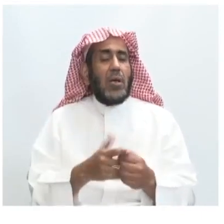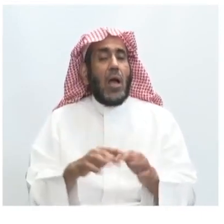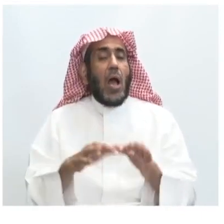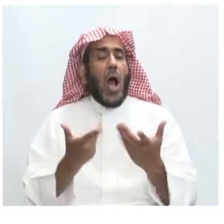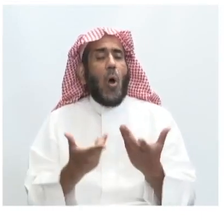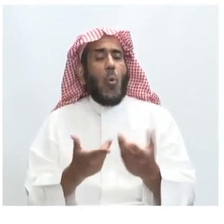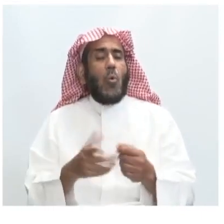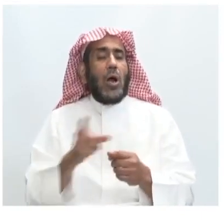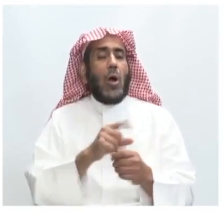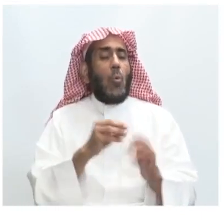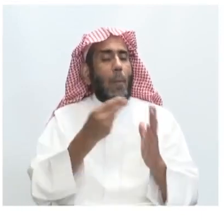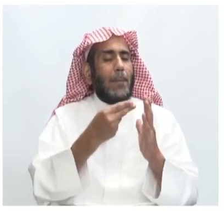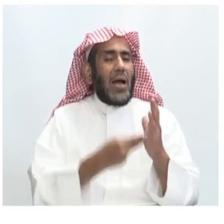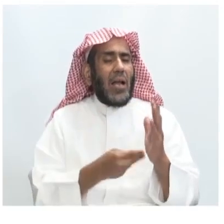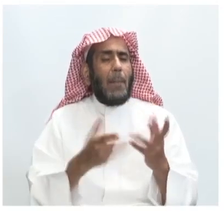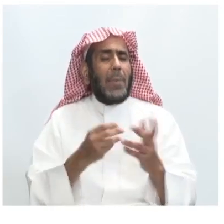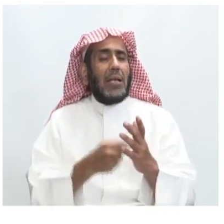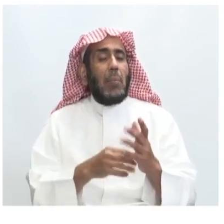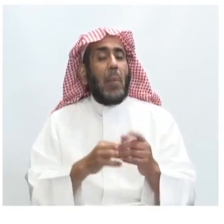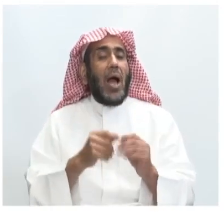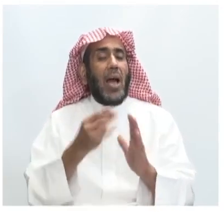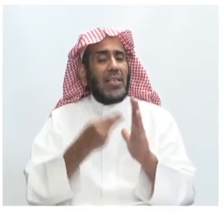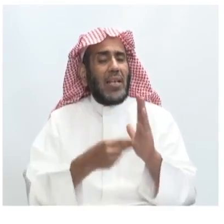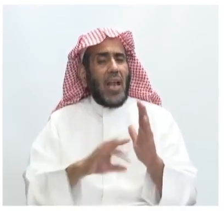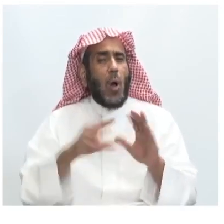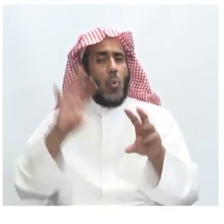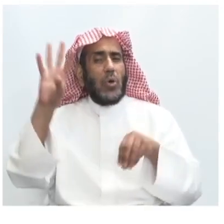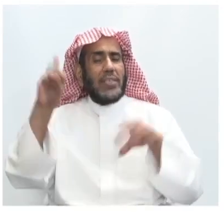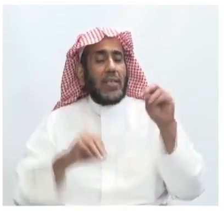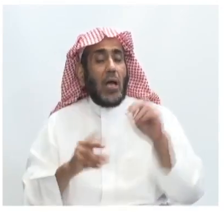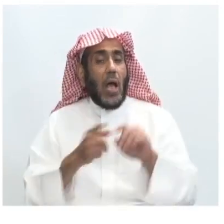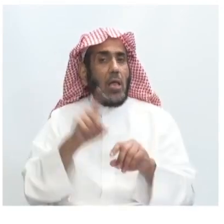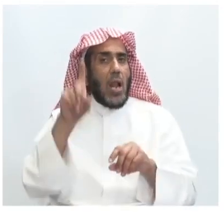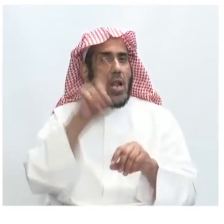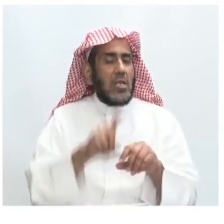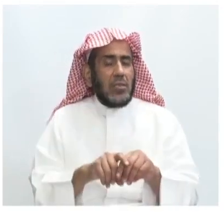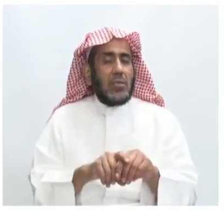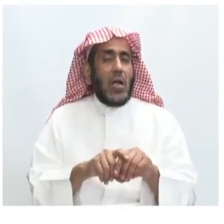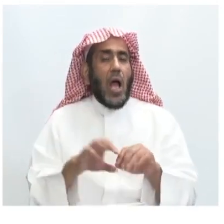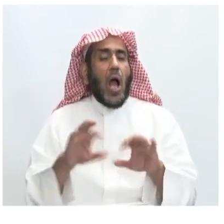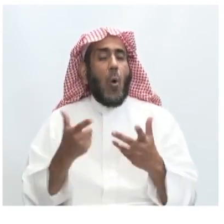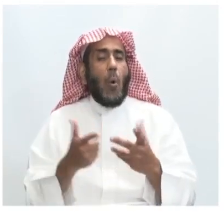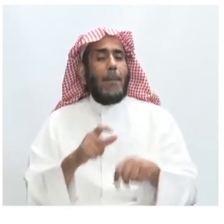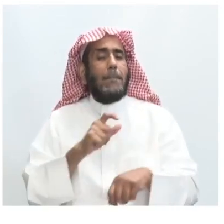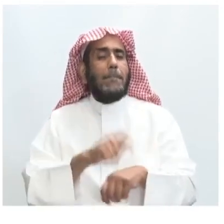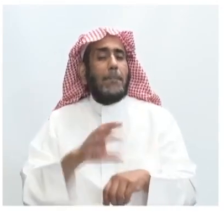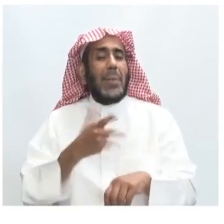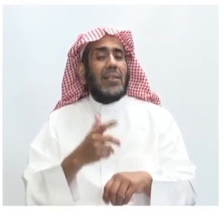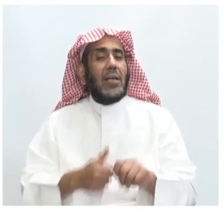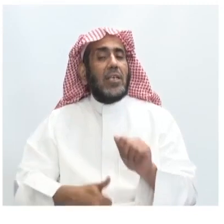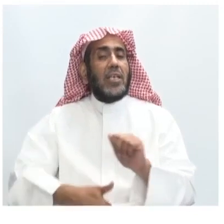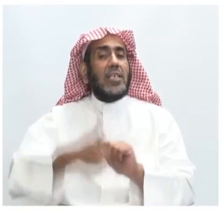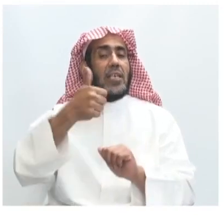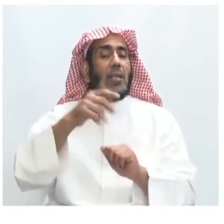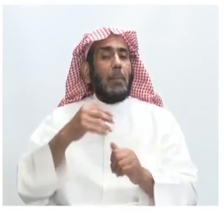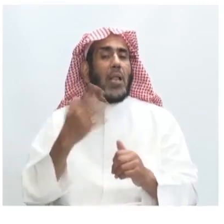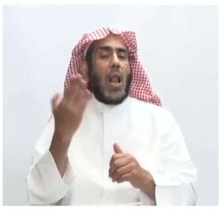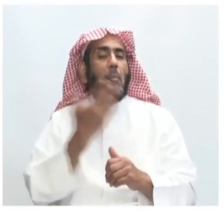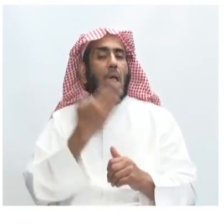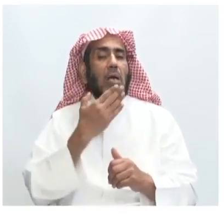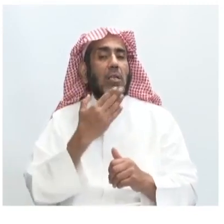مقاله كتبت ام قصه لاحظ هذه الاسئله او متى نجحت من المرحله